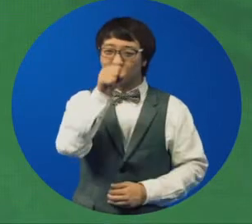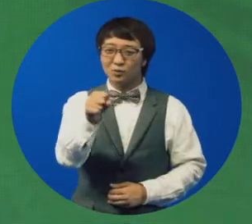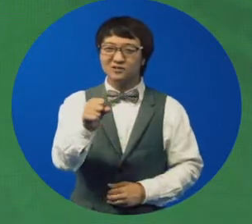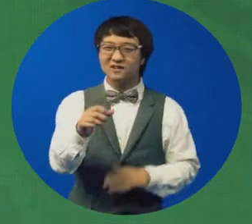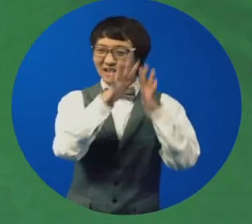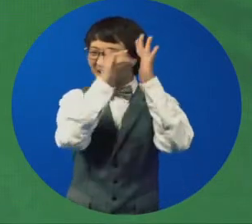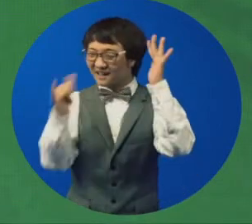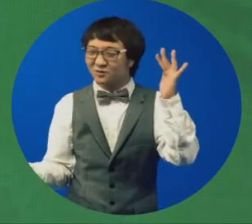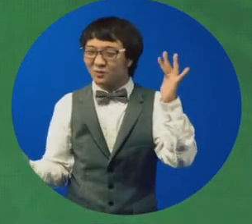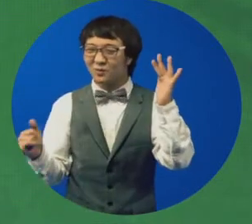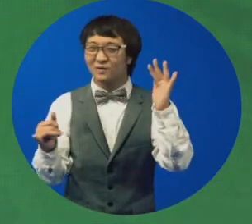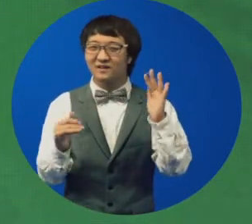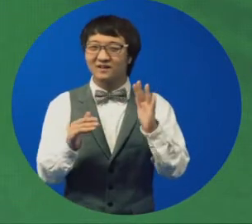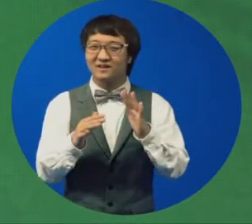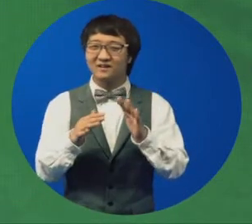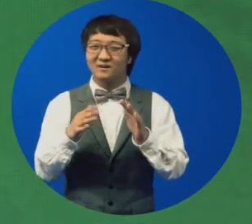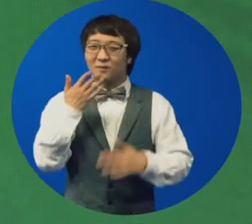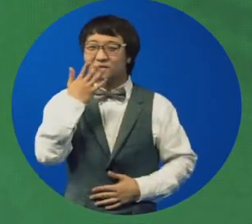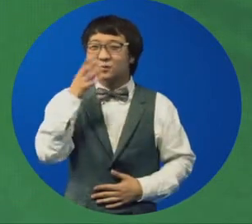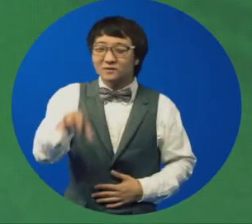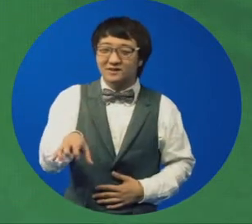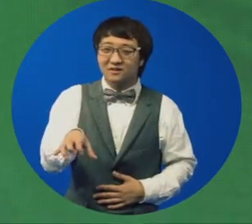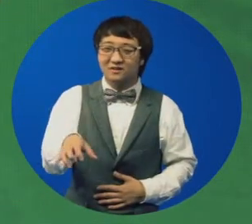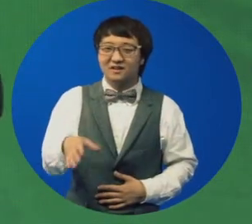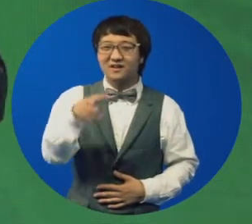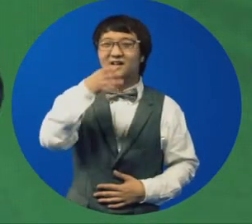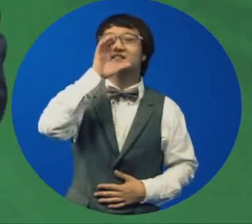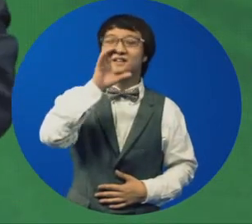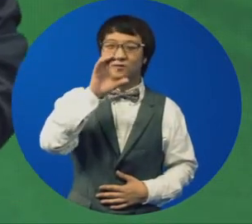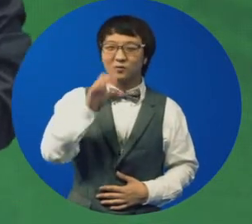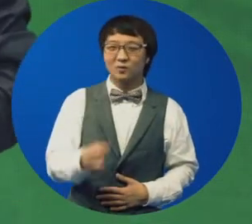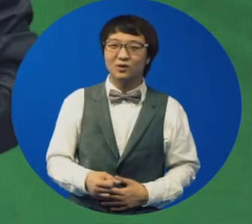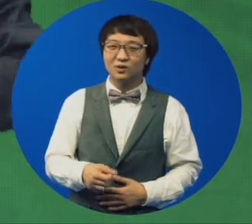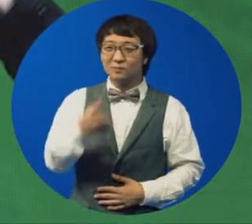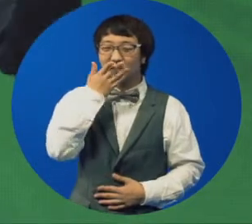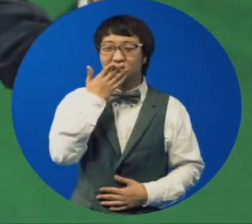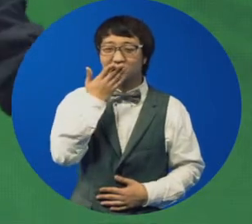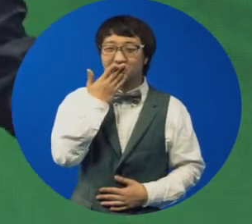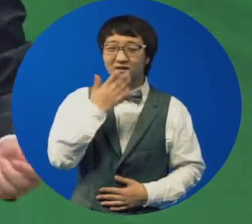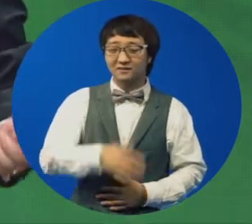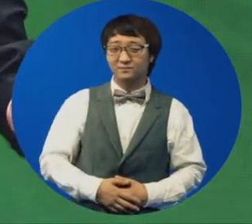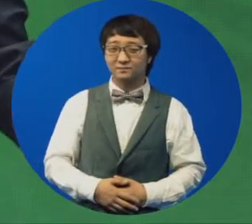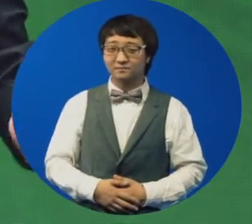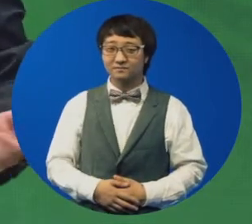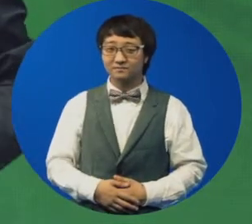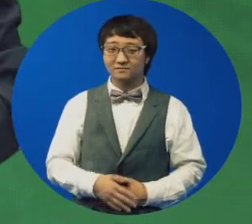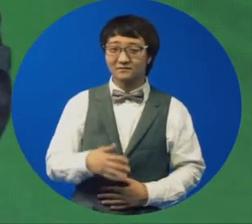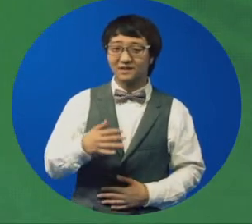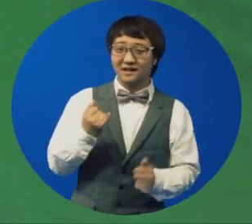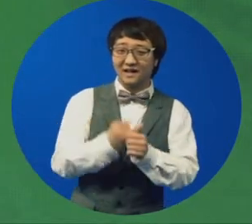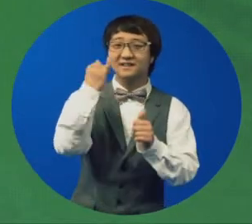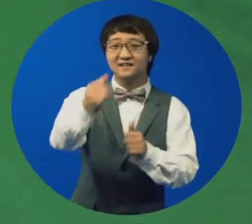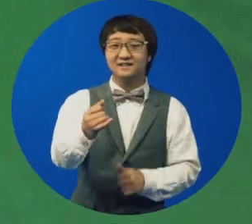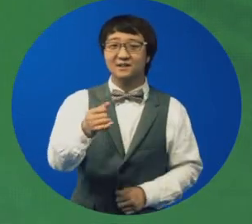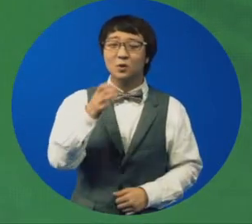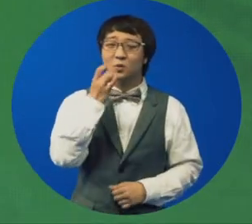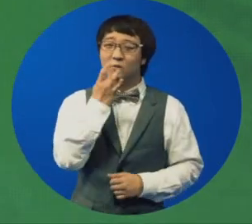가서 한잔하고 좋은 음식을 먹으면서 유대를 돈독히 합니다. 아내는 화요일에 가고 저는 금요일 날 갑니다.